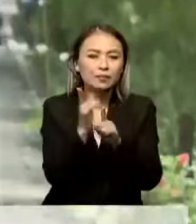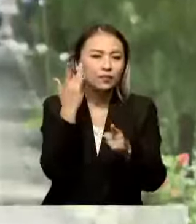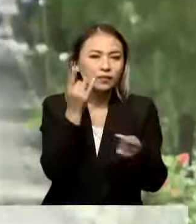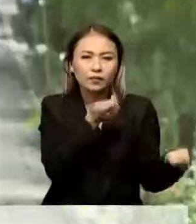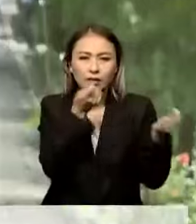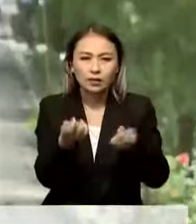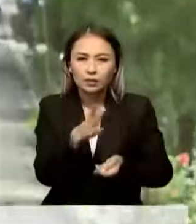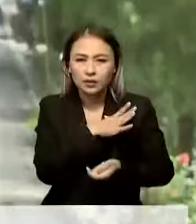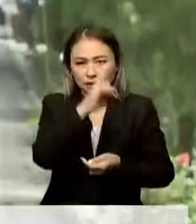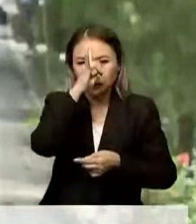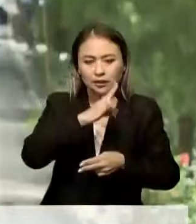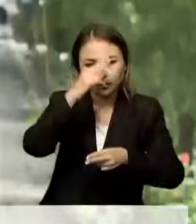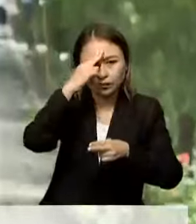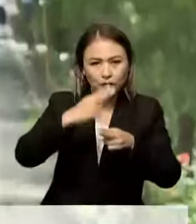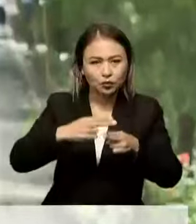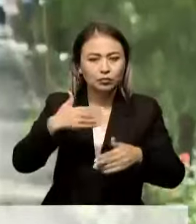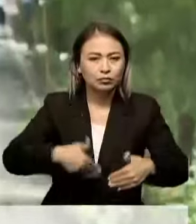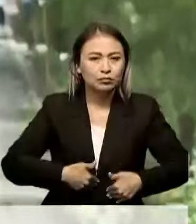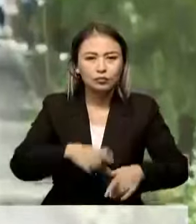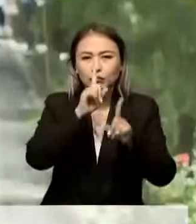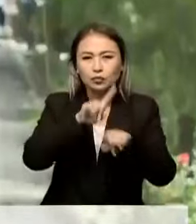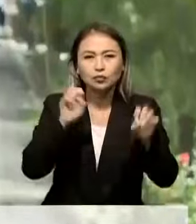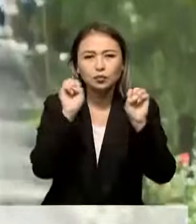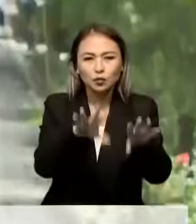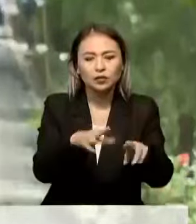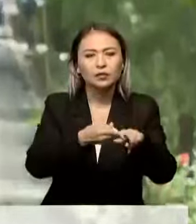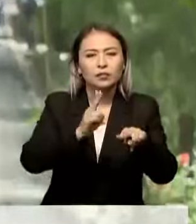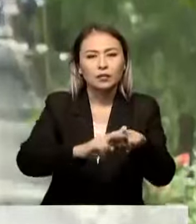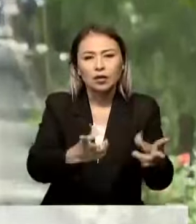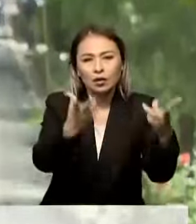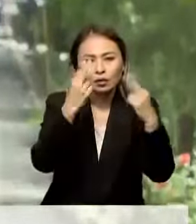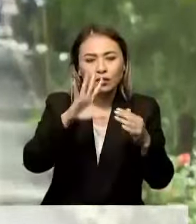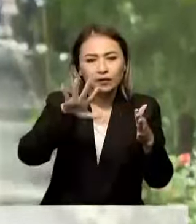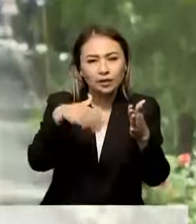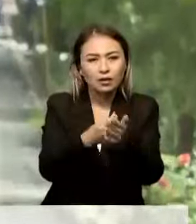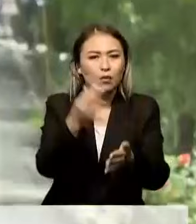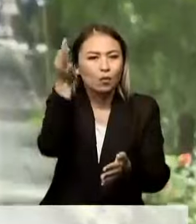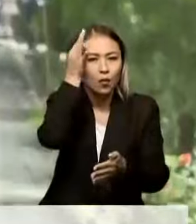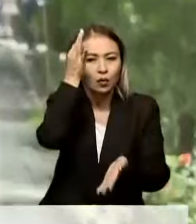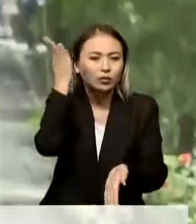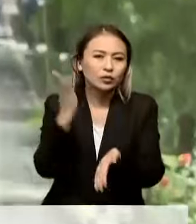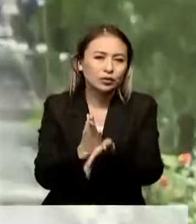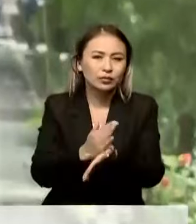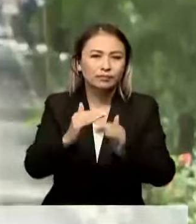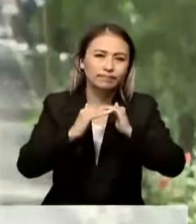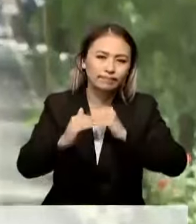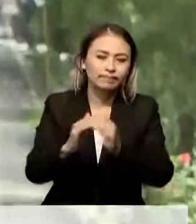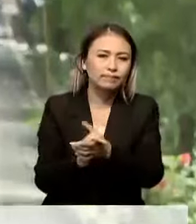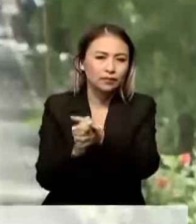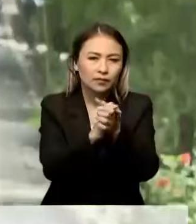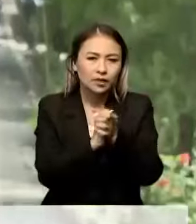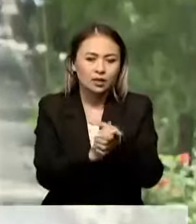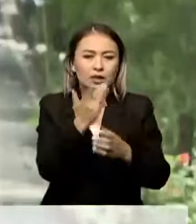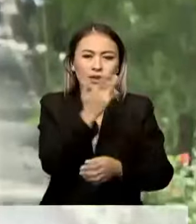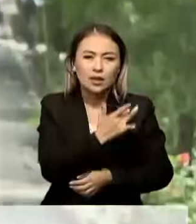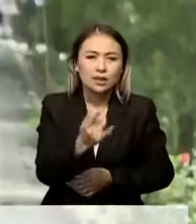жатты. Қазақ бауырларын Тәжікстанда аштан қалдырмаймыз деген сөзін біздегі ауылдардың барлығы әлі күнге дейін ұмытқан жоқ. Елімізде бейбітшілік орнағалы бері